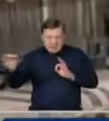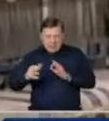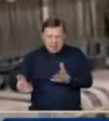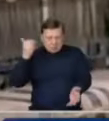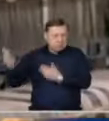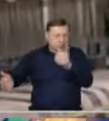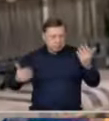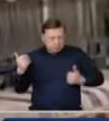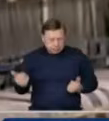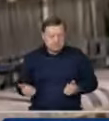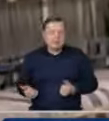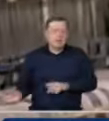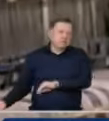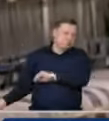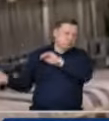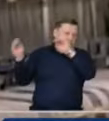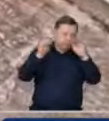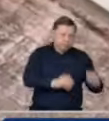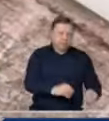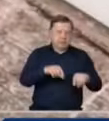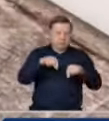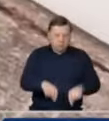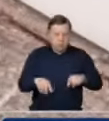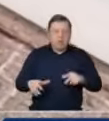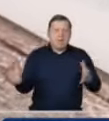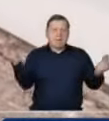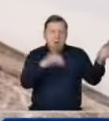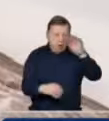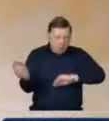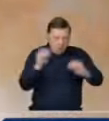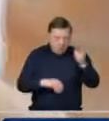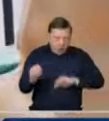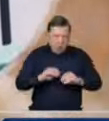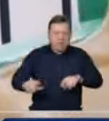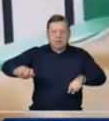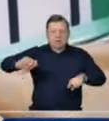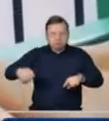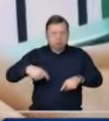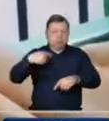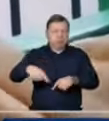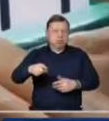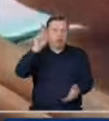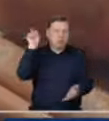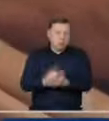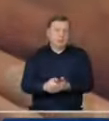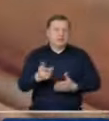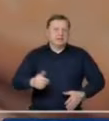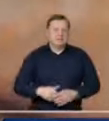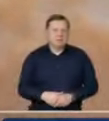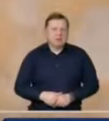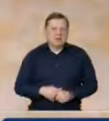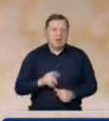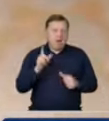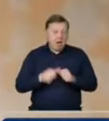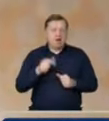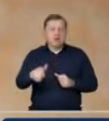a krosnem, i to wszystko przewieźć, połączyć i jeszcze uruchomić. I udało się, choć była to operacja nie mniej